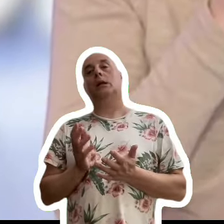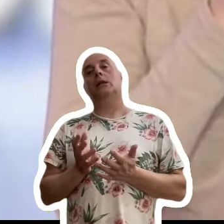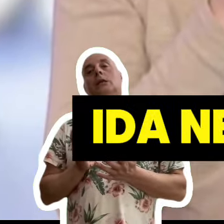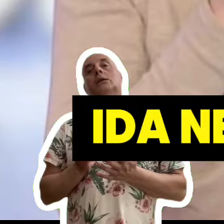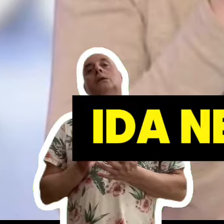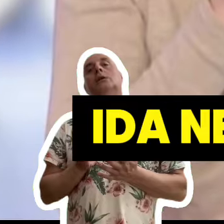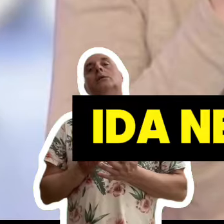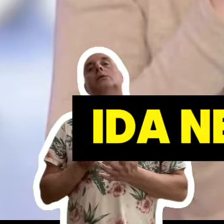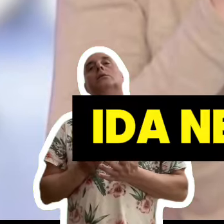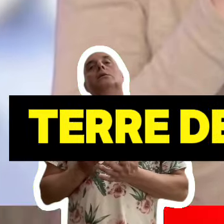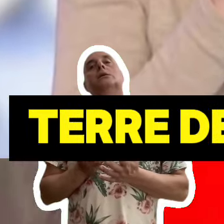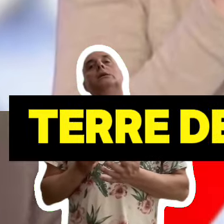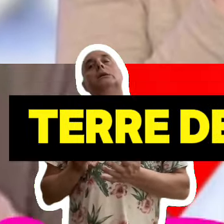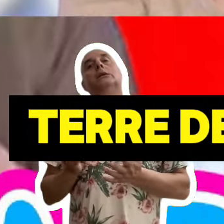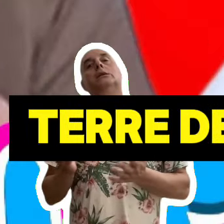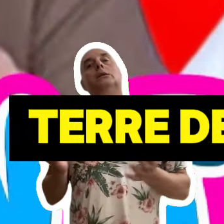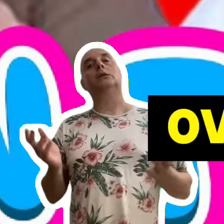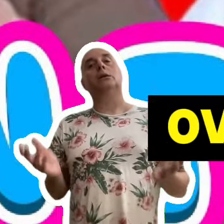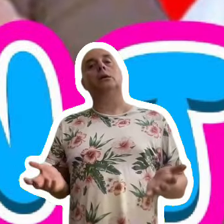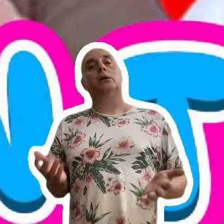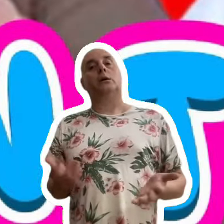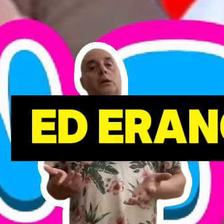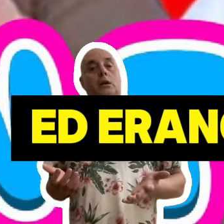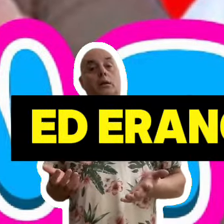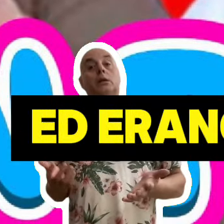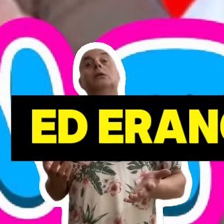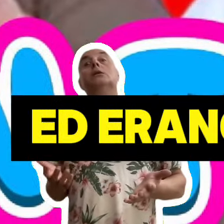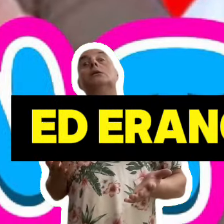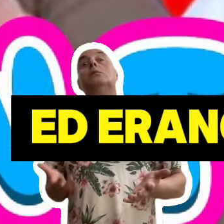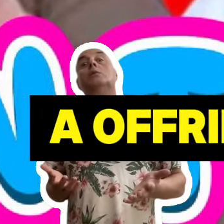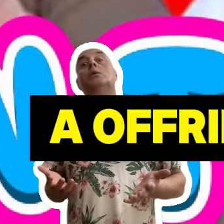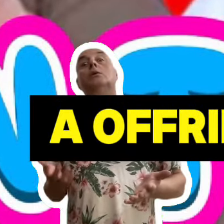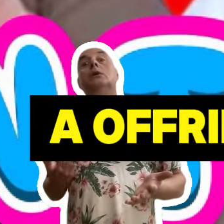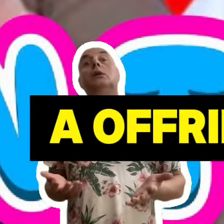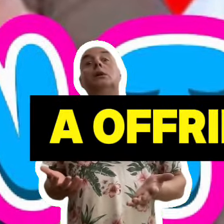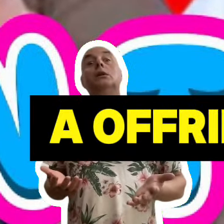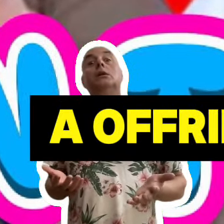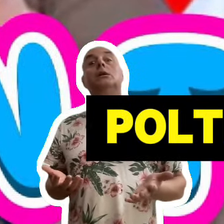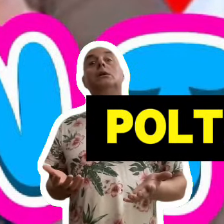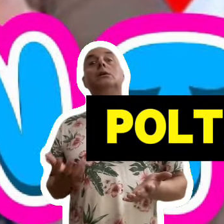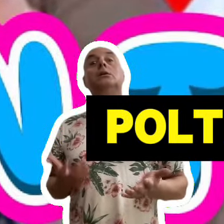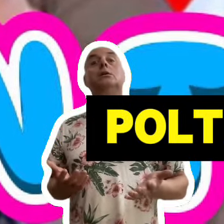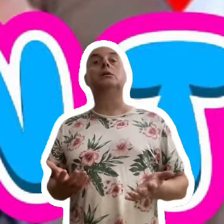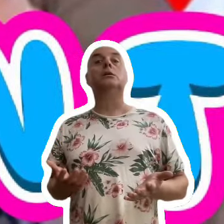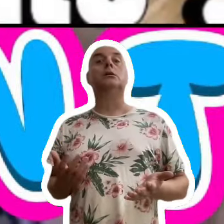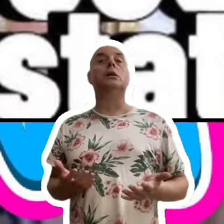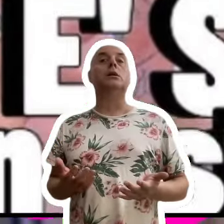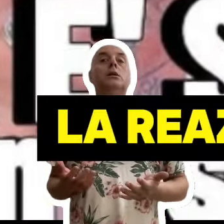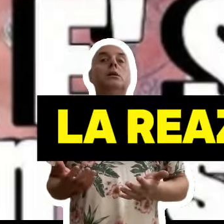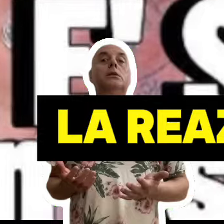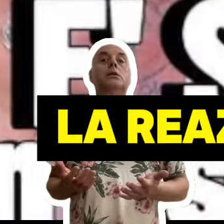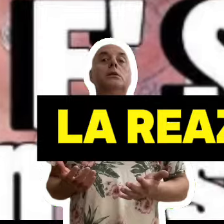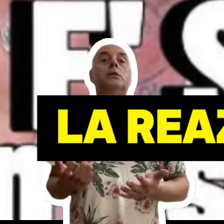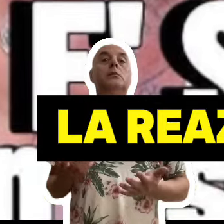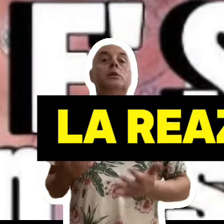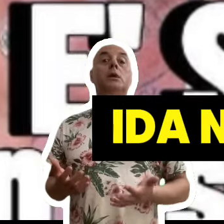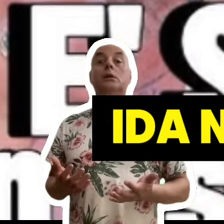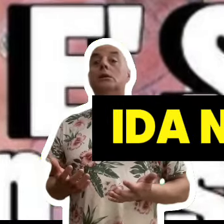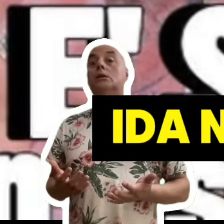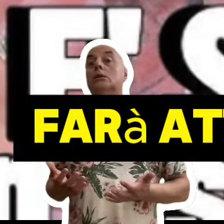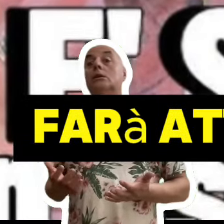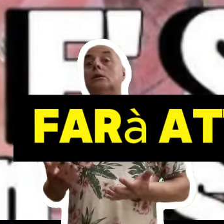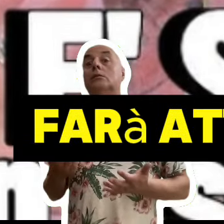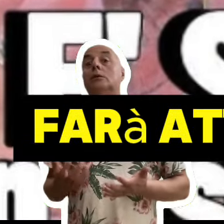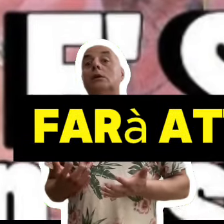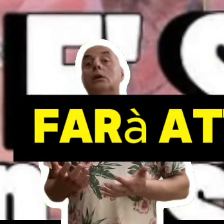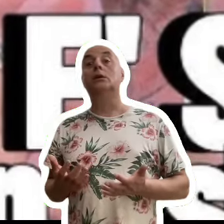Ida nel parterre del trono over ed erano pronti a offrirle una poltrona la reazione di Ida